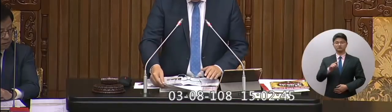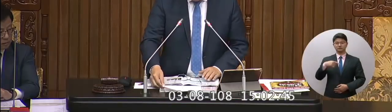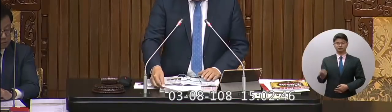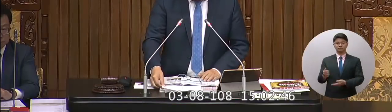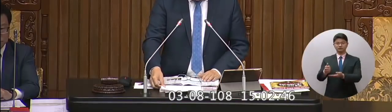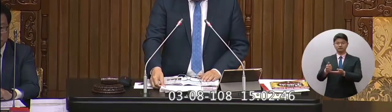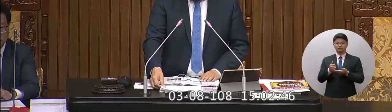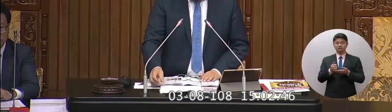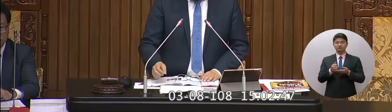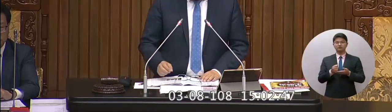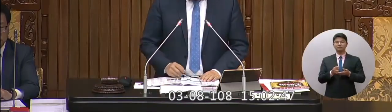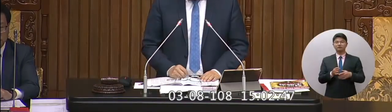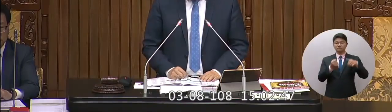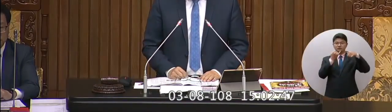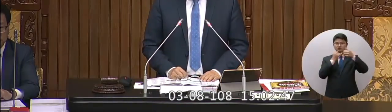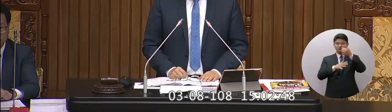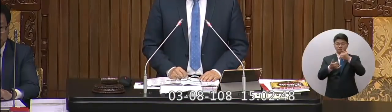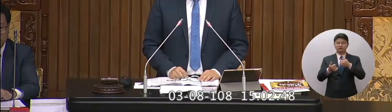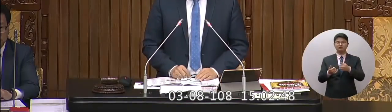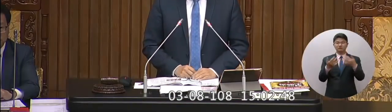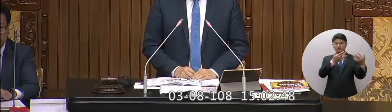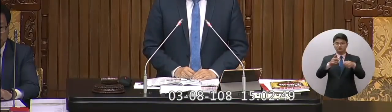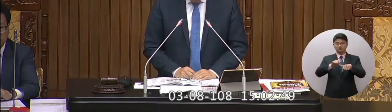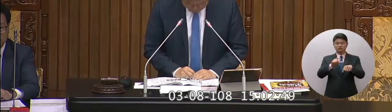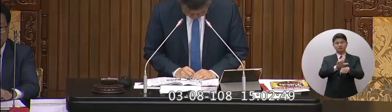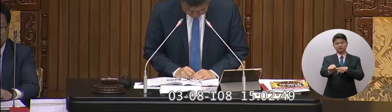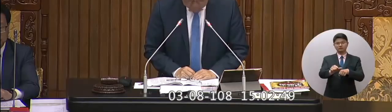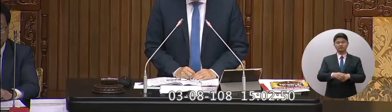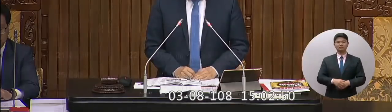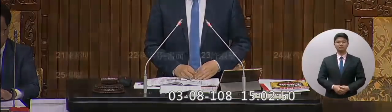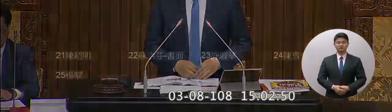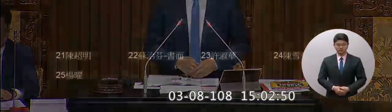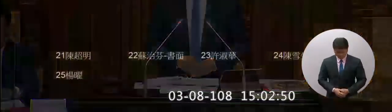接着请何新存委员质询，询答时间为15分钟。